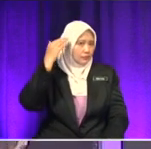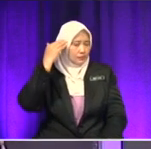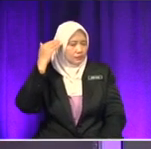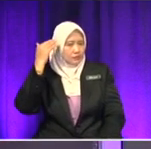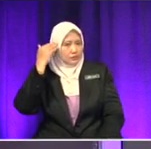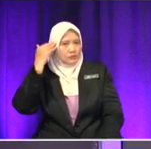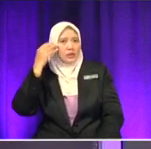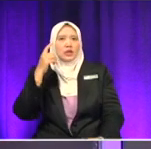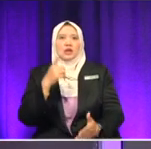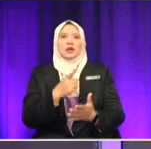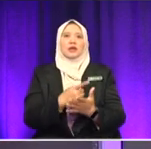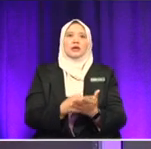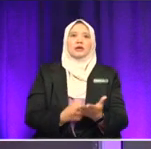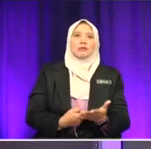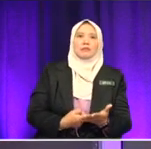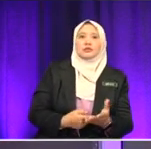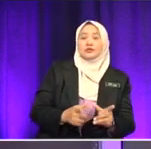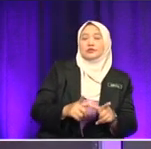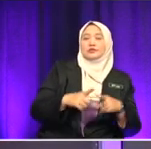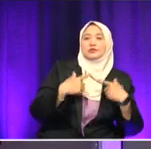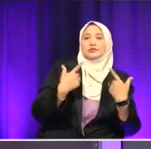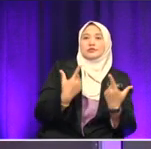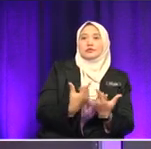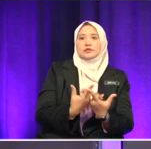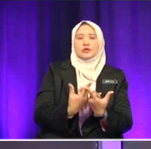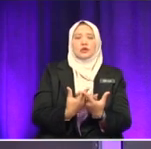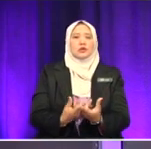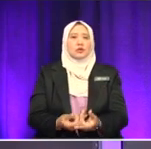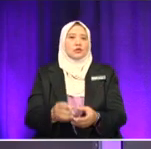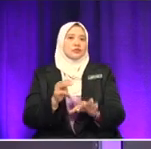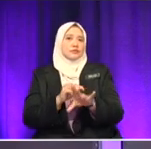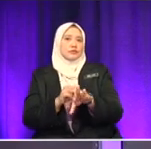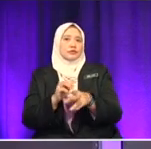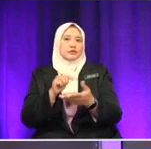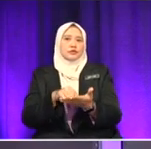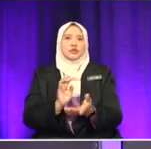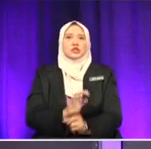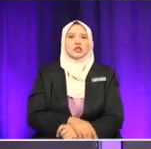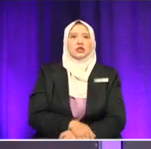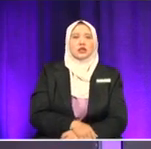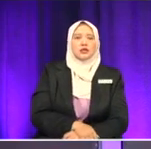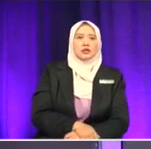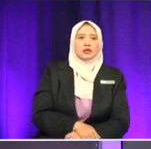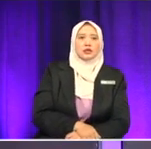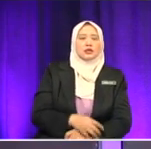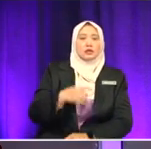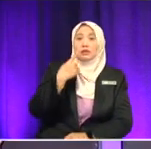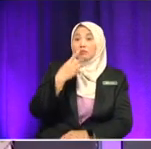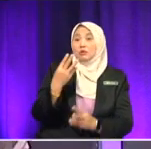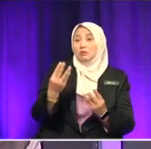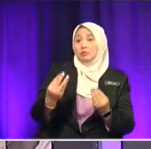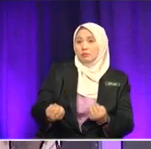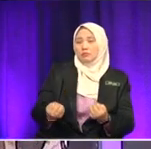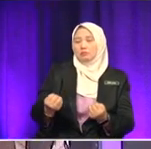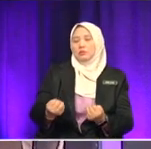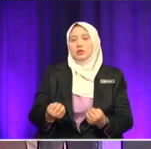ya, apakah kelas ataupun organisma ini? Ini kena tahu dulu. Siapa nak cuba untuk